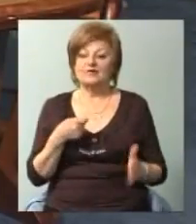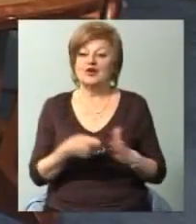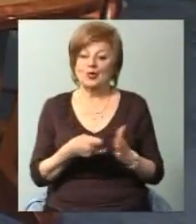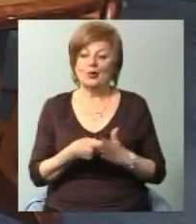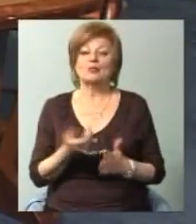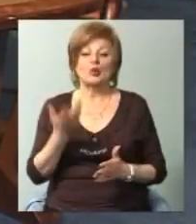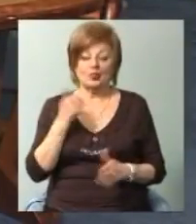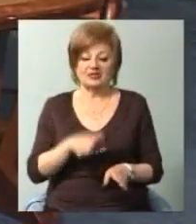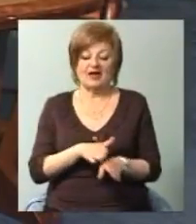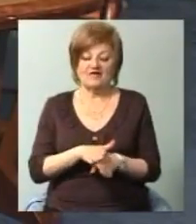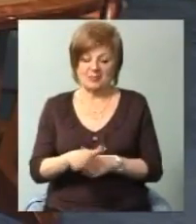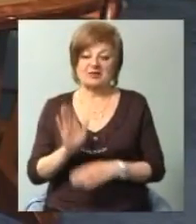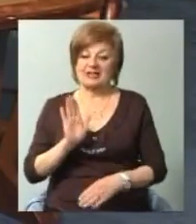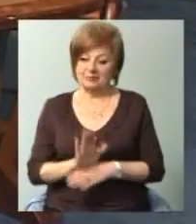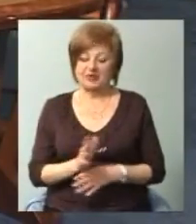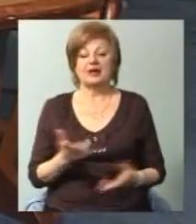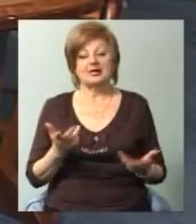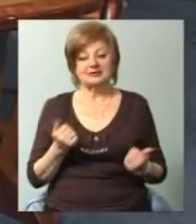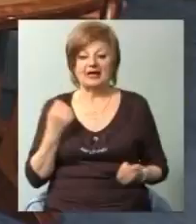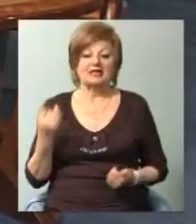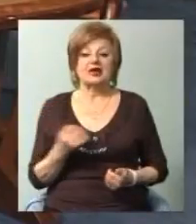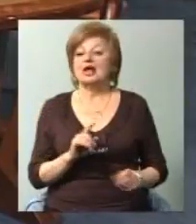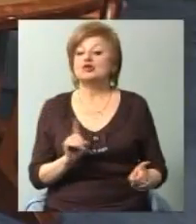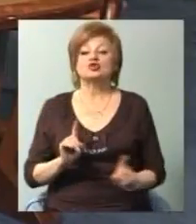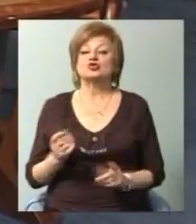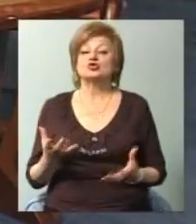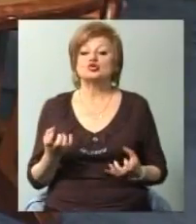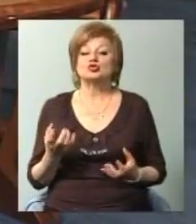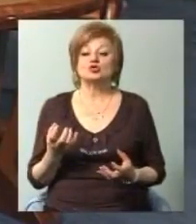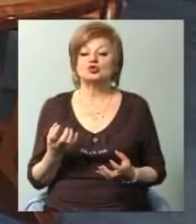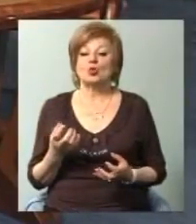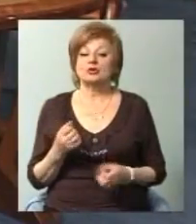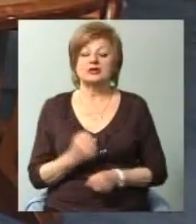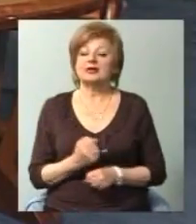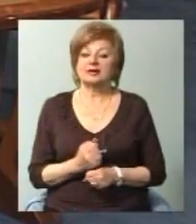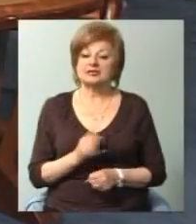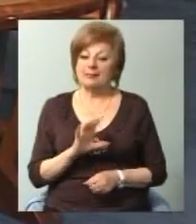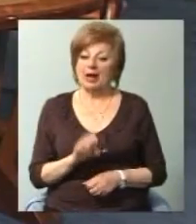коли команди виконуєте? Так. Дуже цікаво. А що ще розкажеш про свою Бусю?